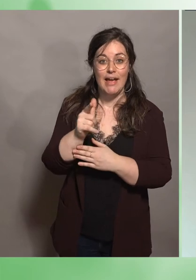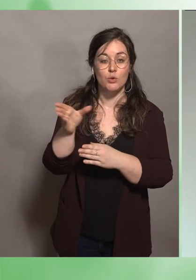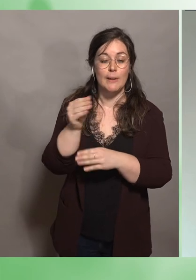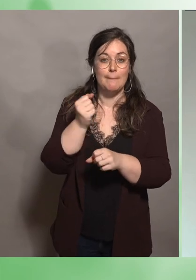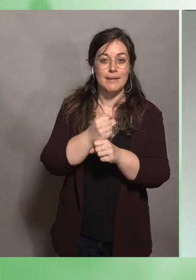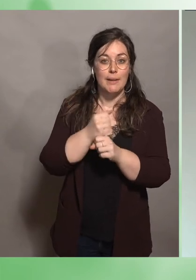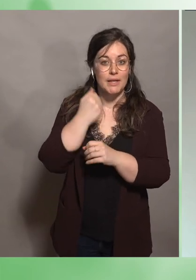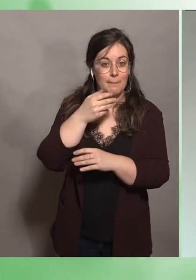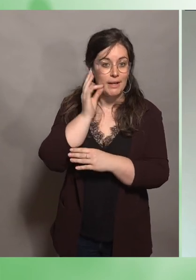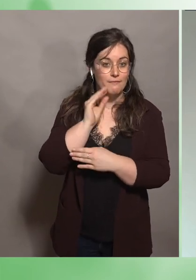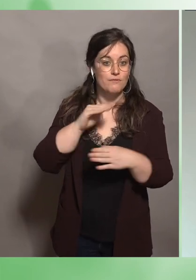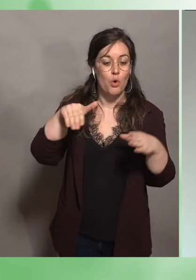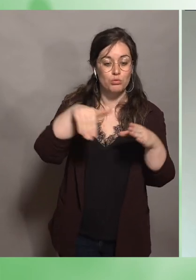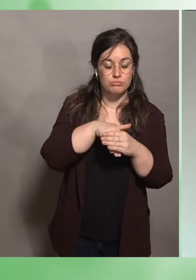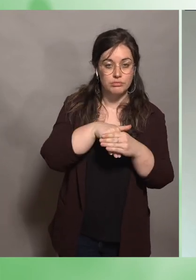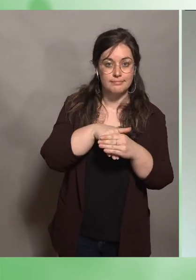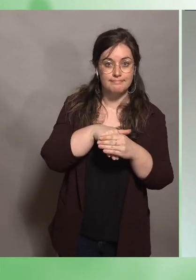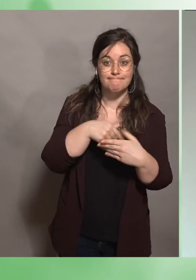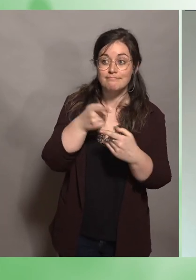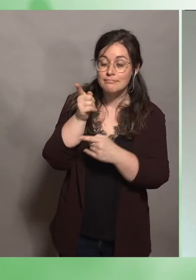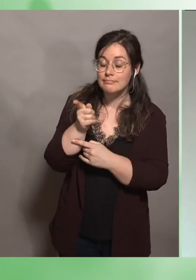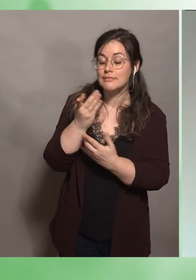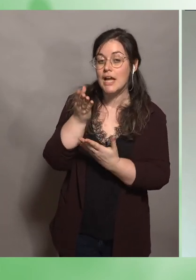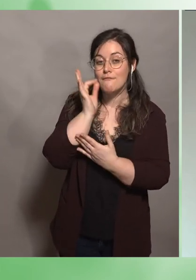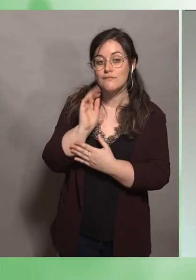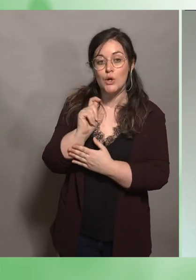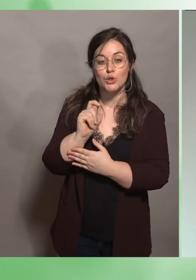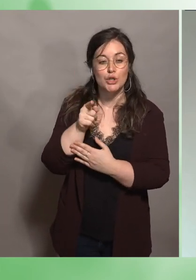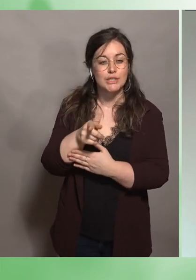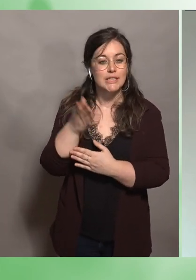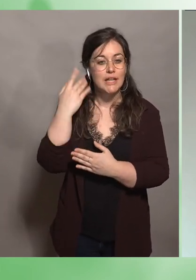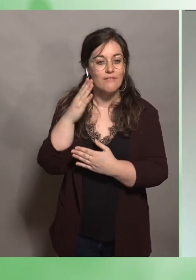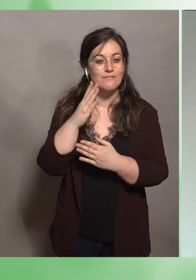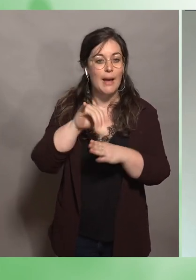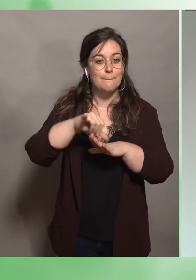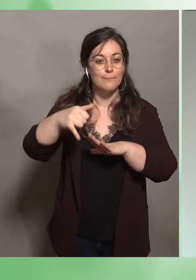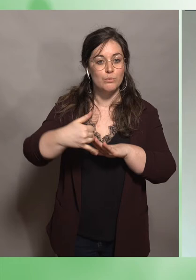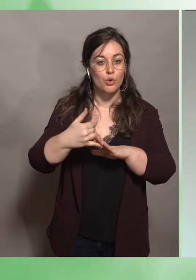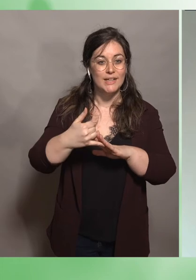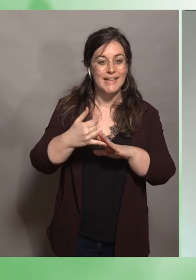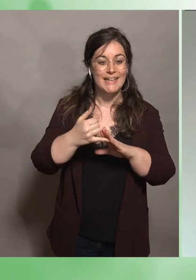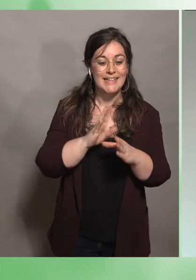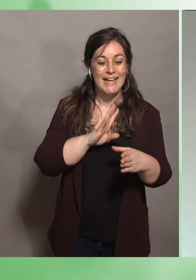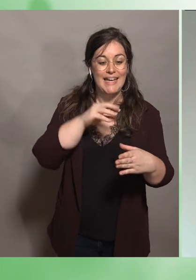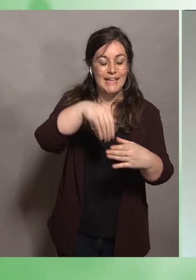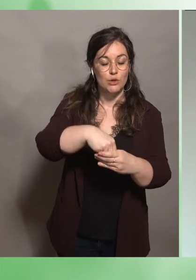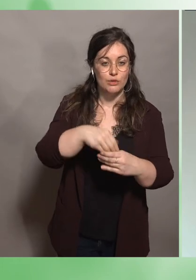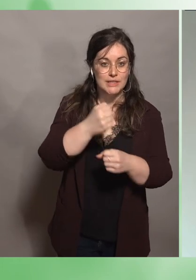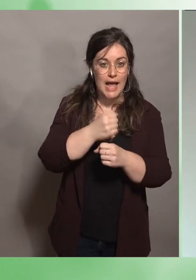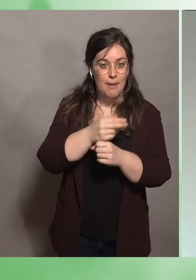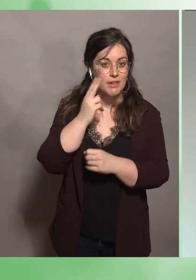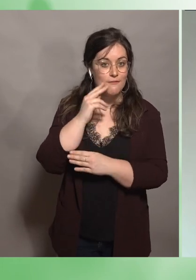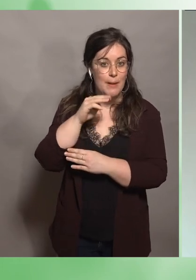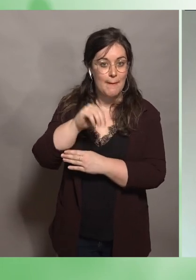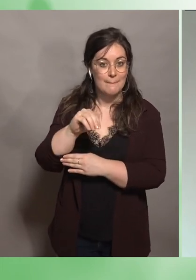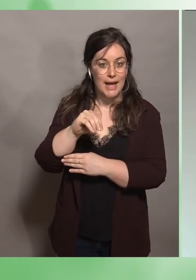in Österreich beschäftigt. Und Sie, Frau Tröstl, Sie haben unter anderem das Projekt Inklusives Arbeiten bei Markas initiiert und dafür im Vorjahr